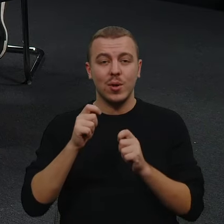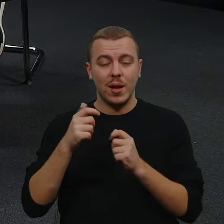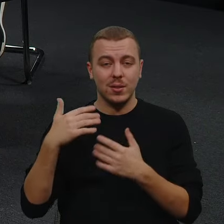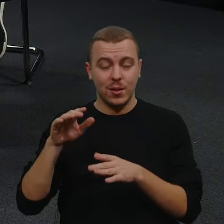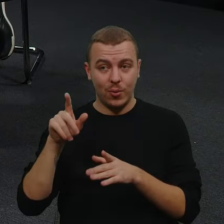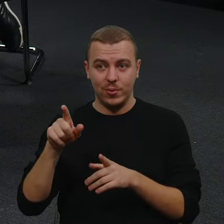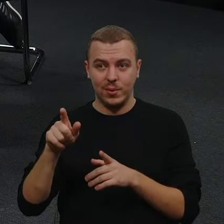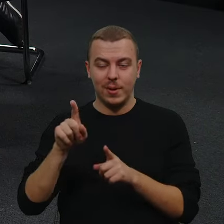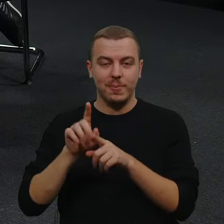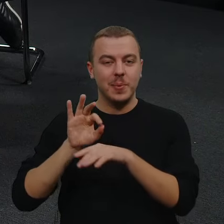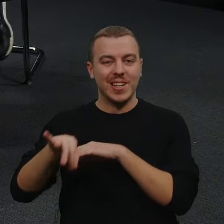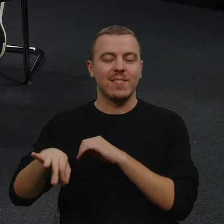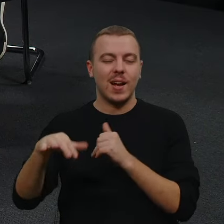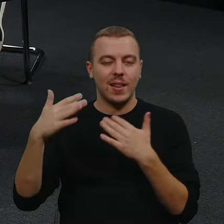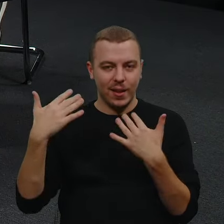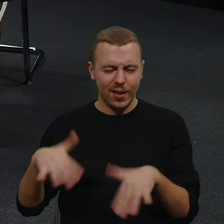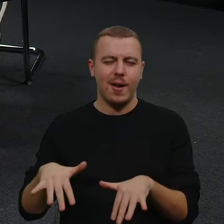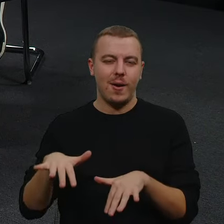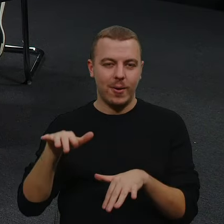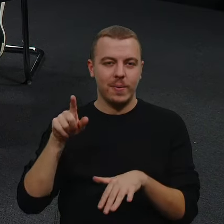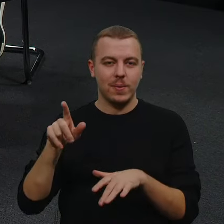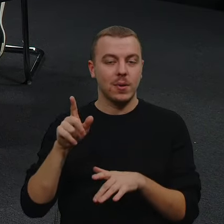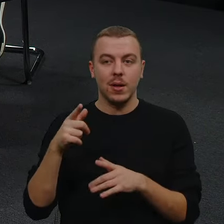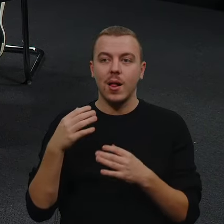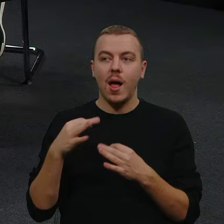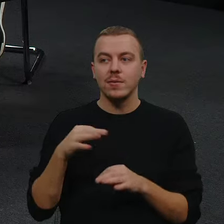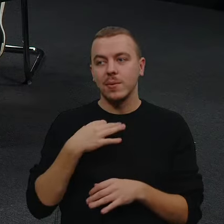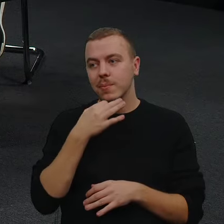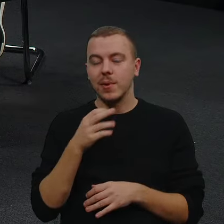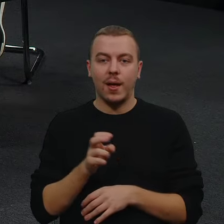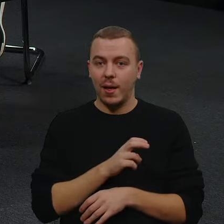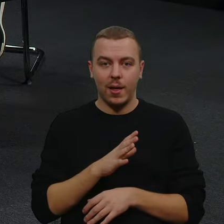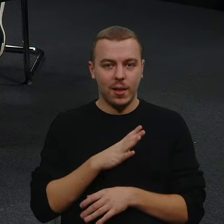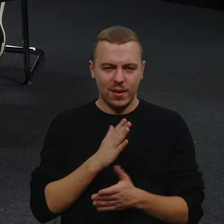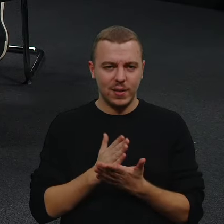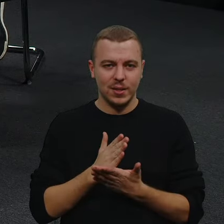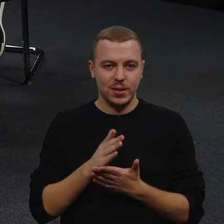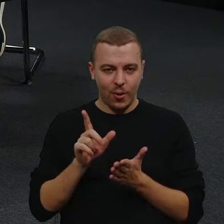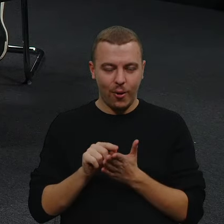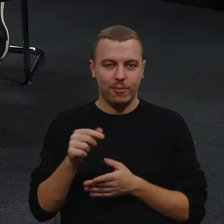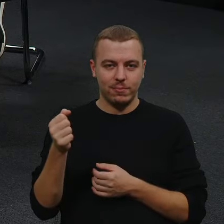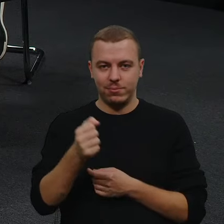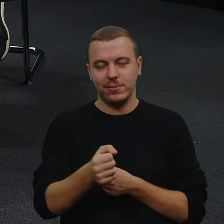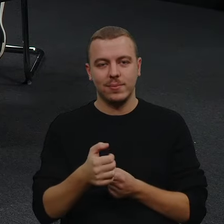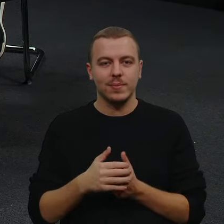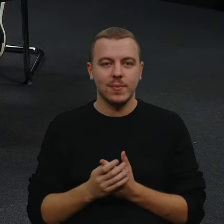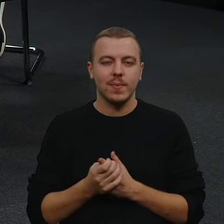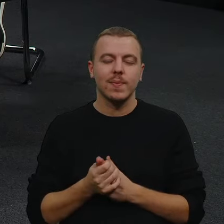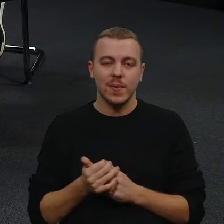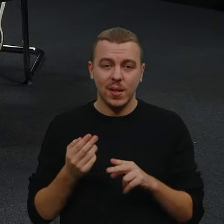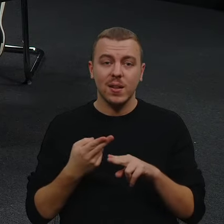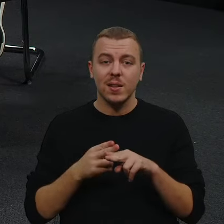buvo pastatyta ir priremta prie sienos, kad jinai nebeturi laisvės, kaip sakyt, išvengti jau,